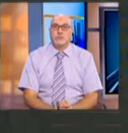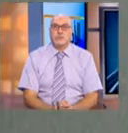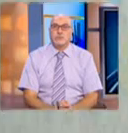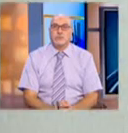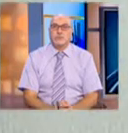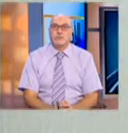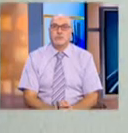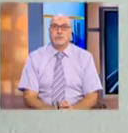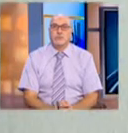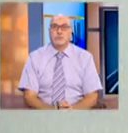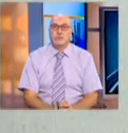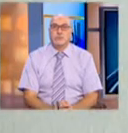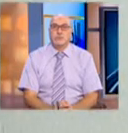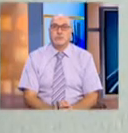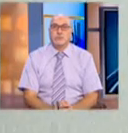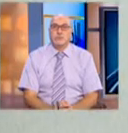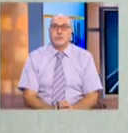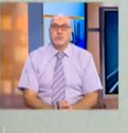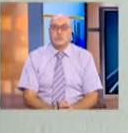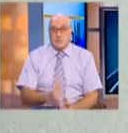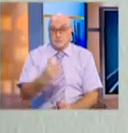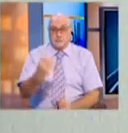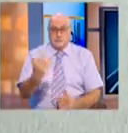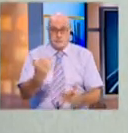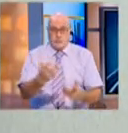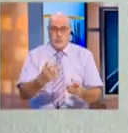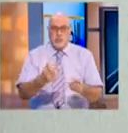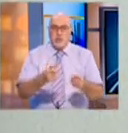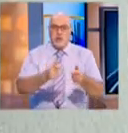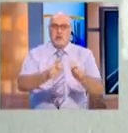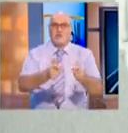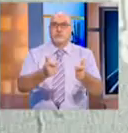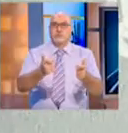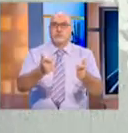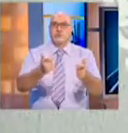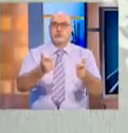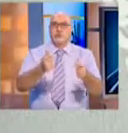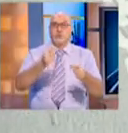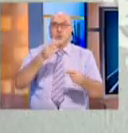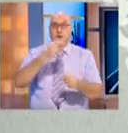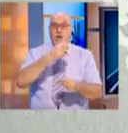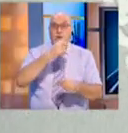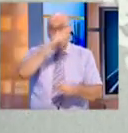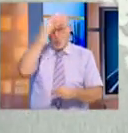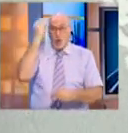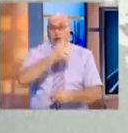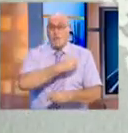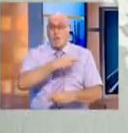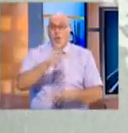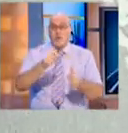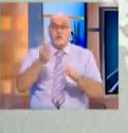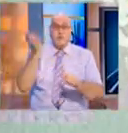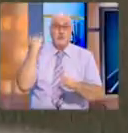الرئيس. دخل بيوت الجزائريين في زمن الأبيض والأسود ليشق